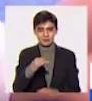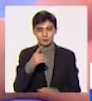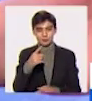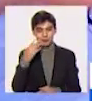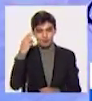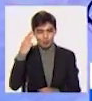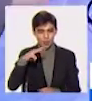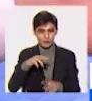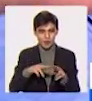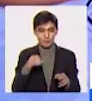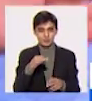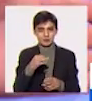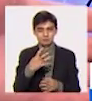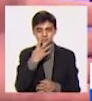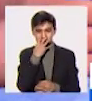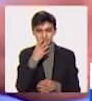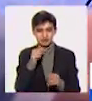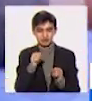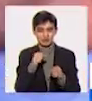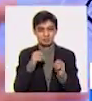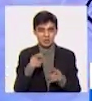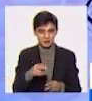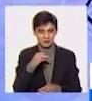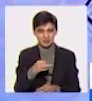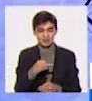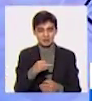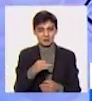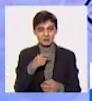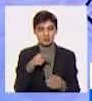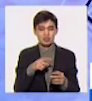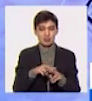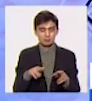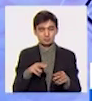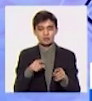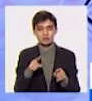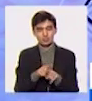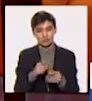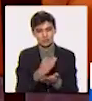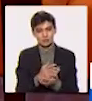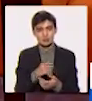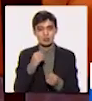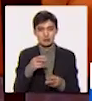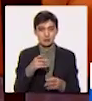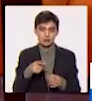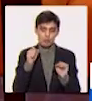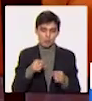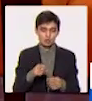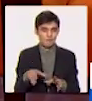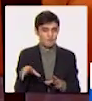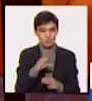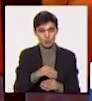такая модная есть, да, вот с респиратором, да. Вот они друг от друга чем-то по эффективности отличаются, да, или можно